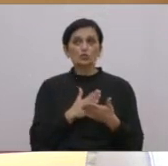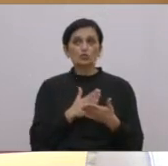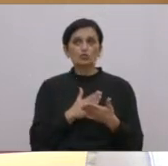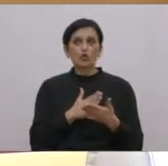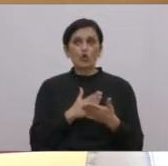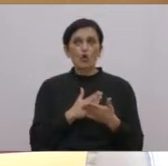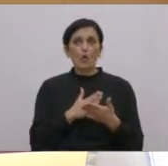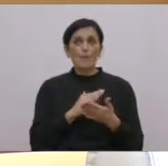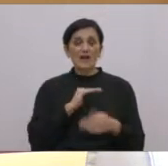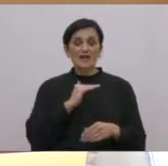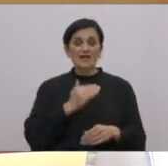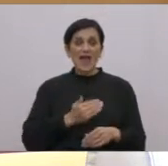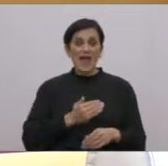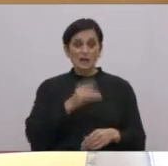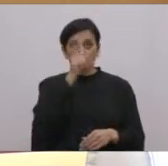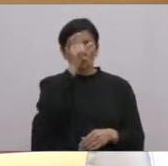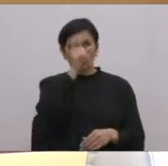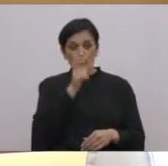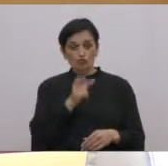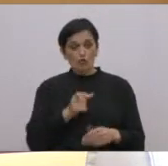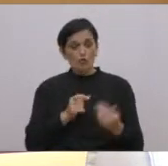თქვა